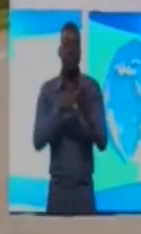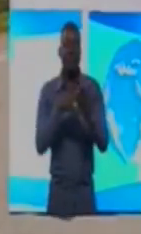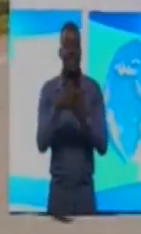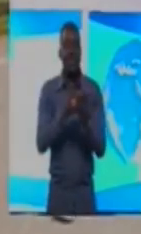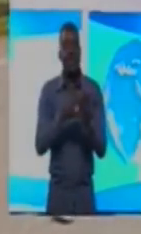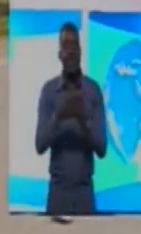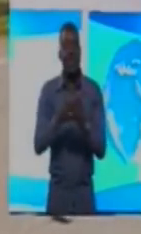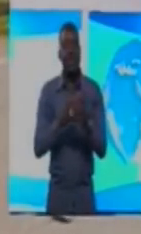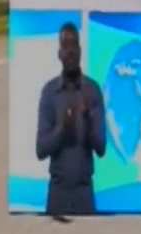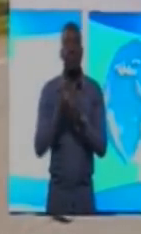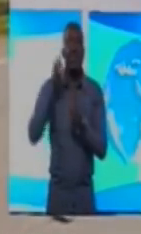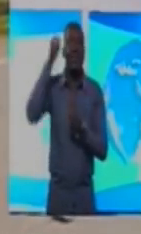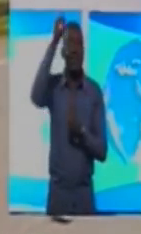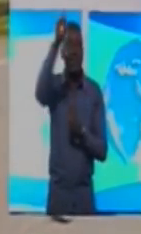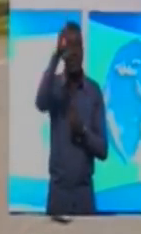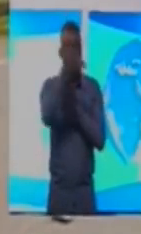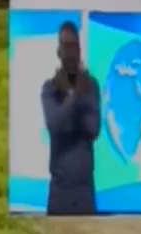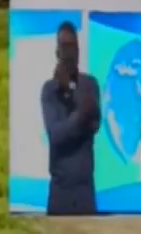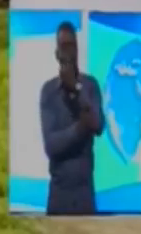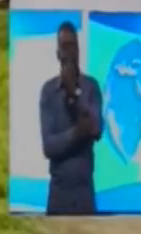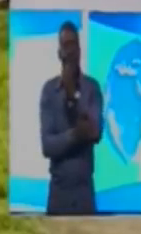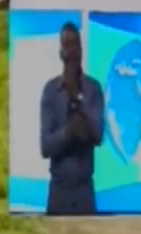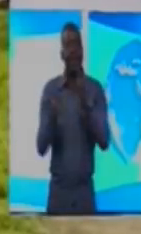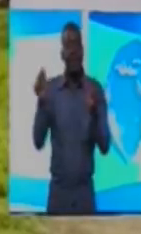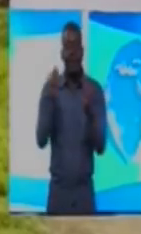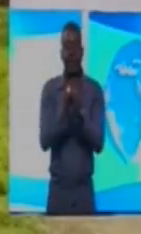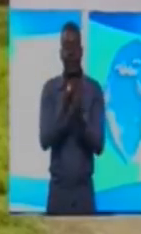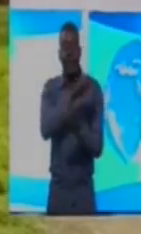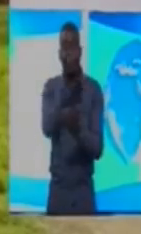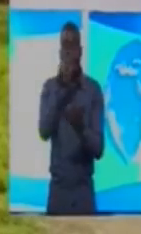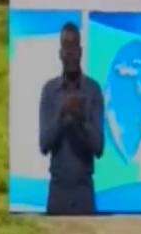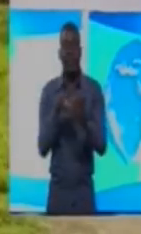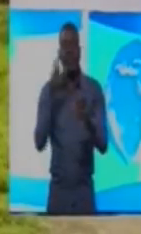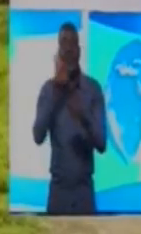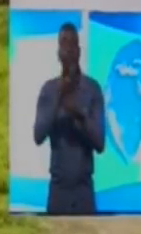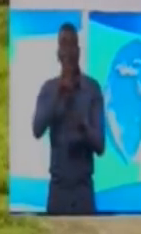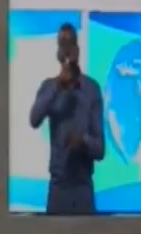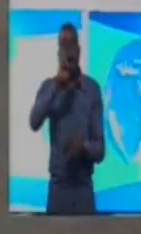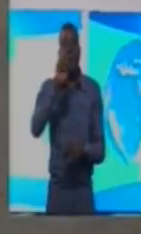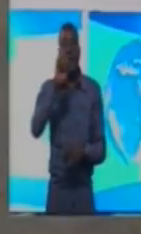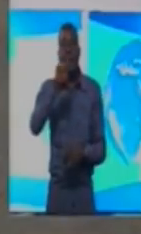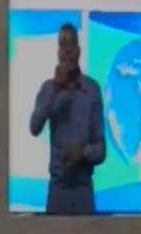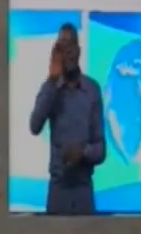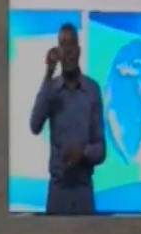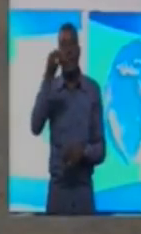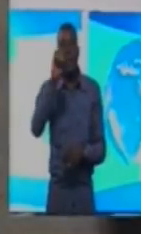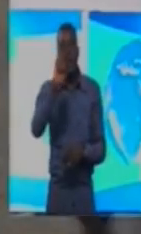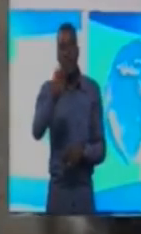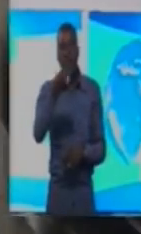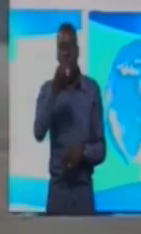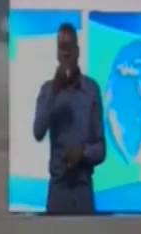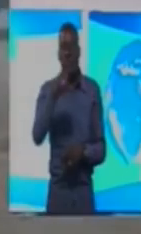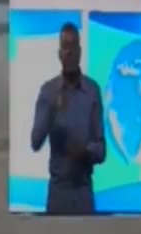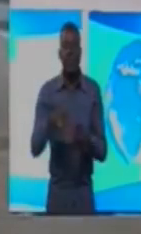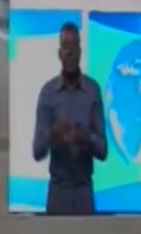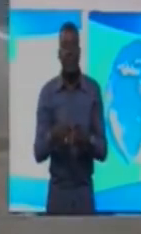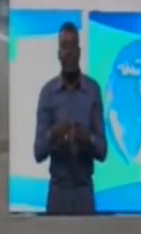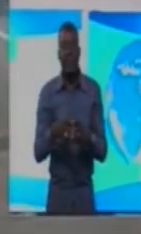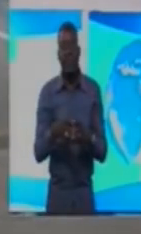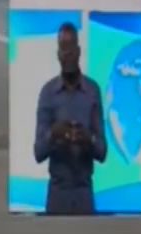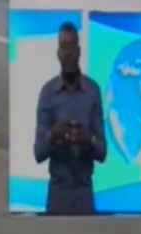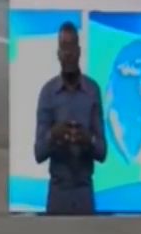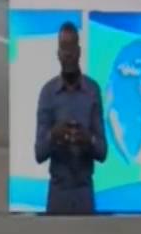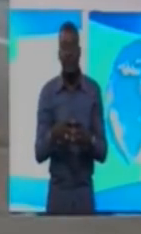en s'éloignant peu à peu du pays jeudi, selon le centre de prévision météorologique Weather Philippines.